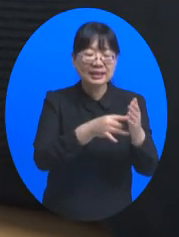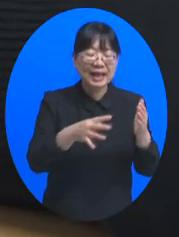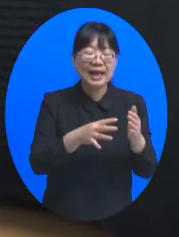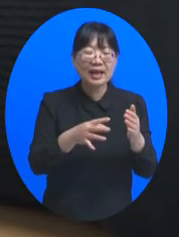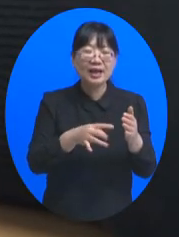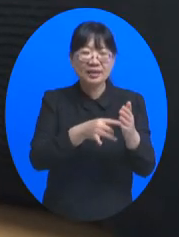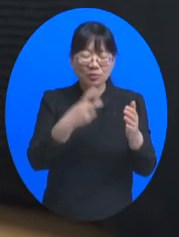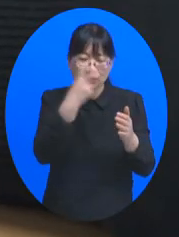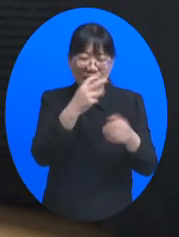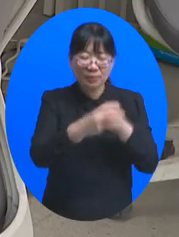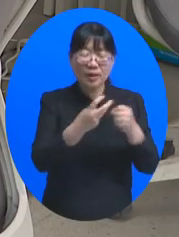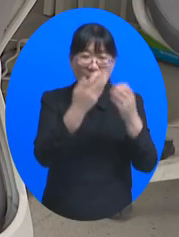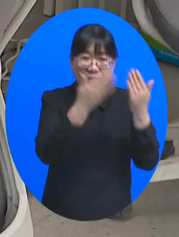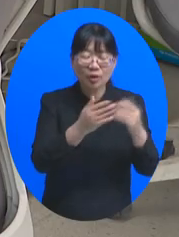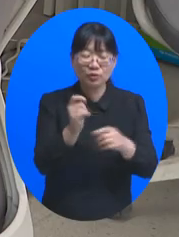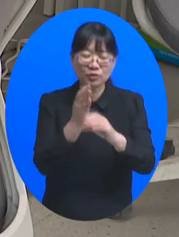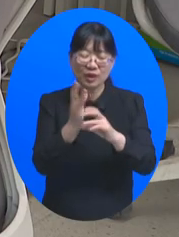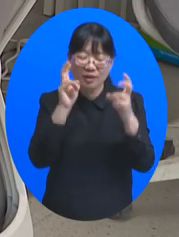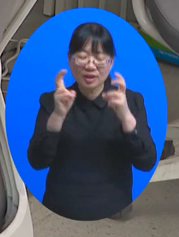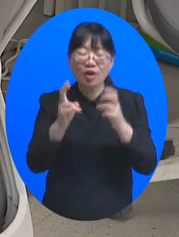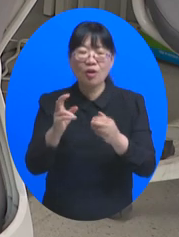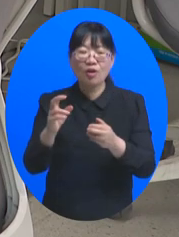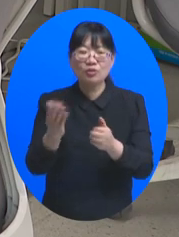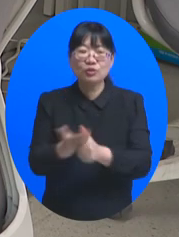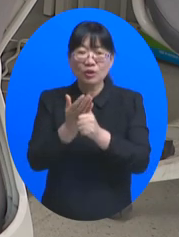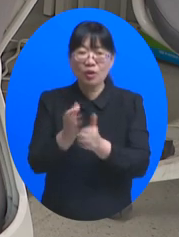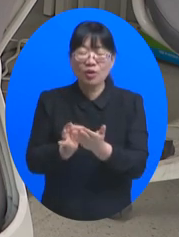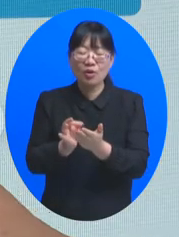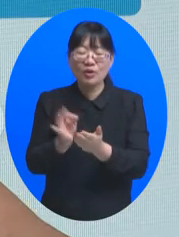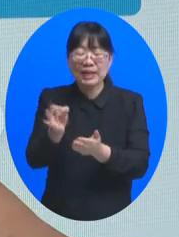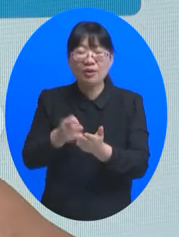중소기업 육성자금 신청 시 가점 부여 등